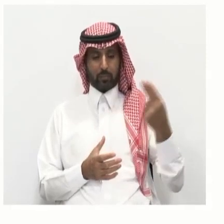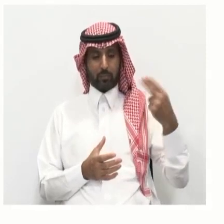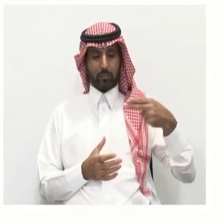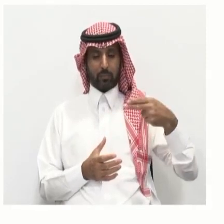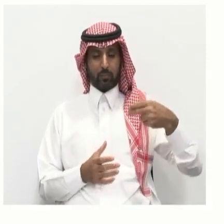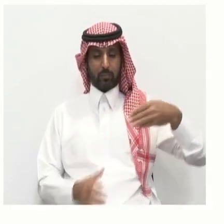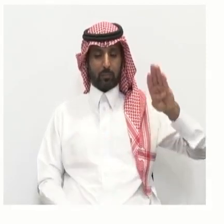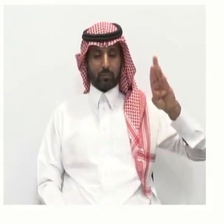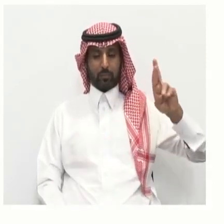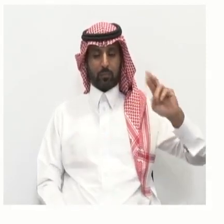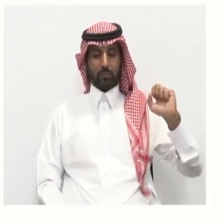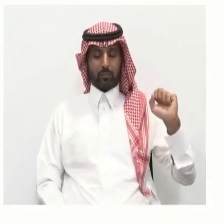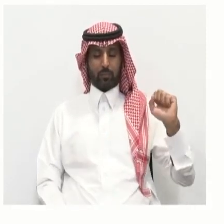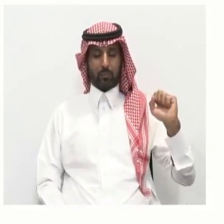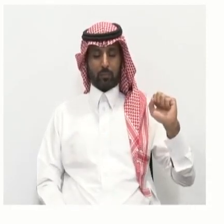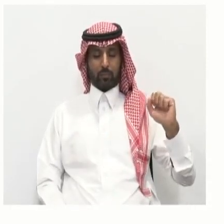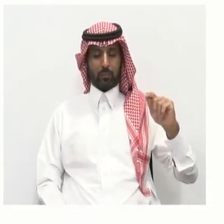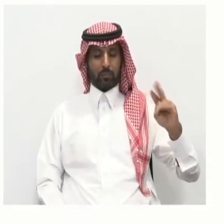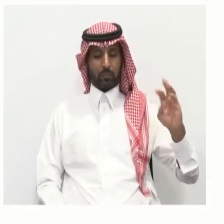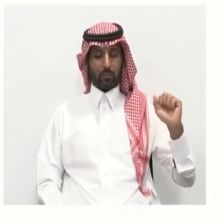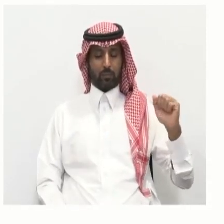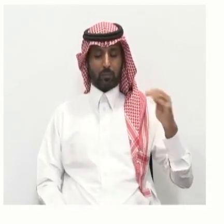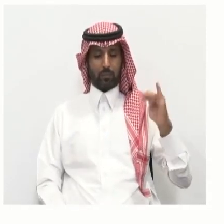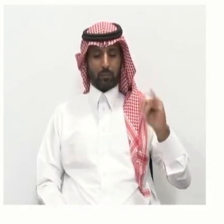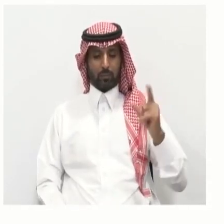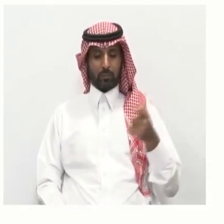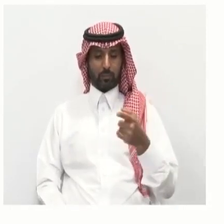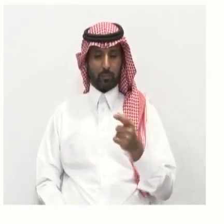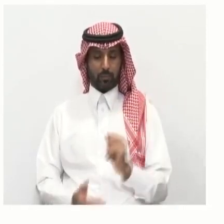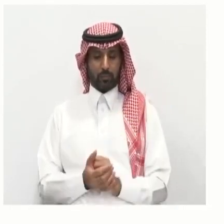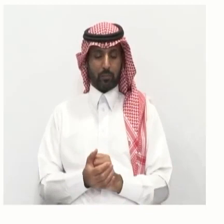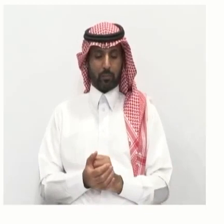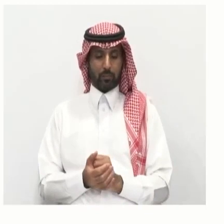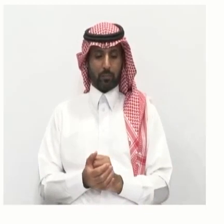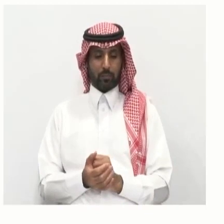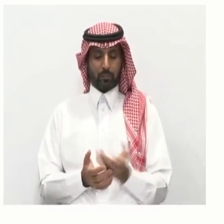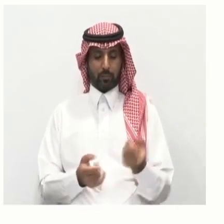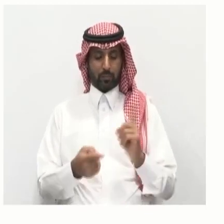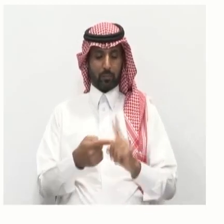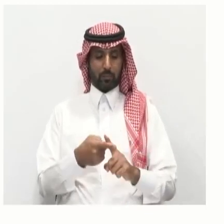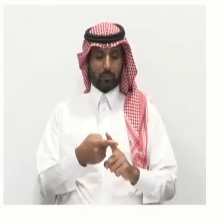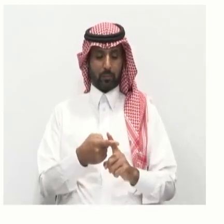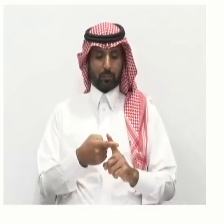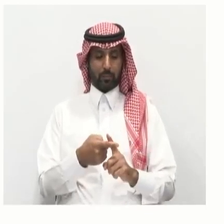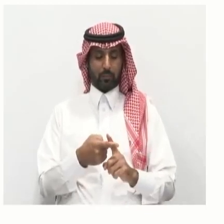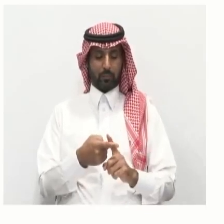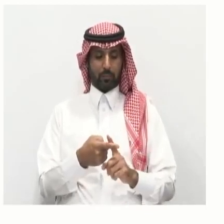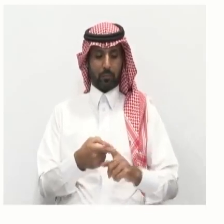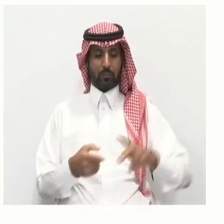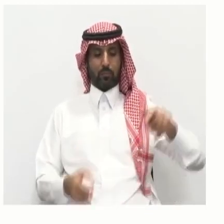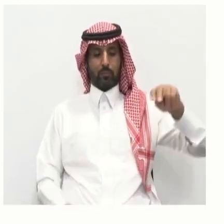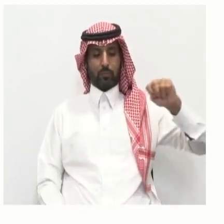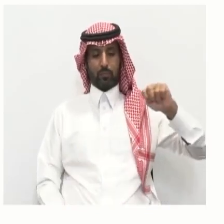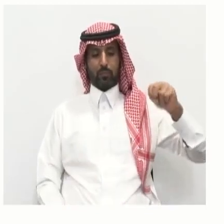ار صيغه مين الاتش بي ار حمض الهيدروبروميك كذلك عندي ايش